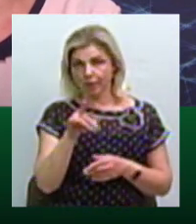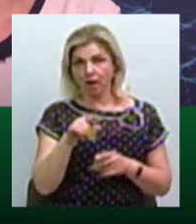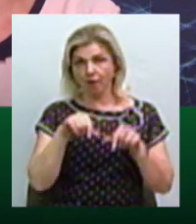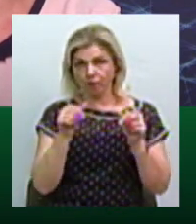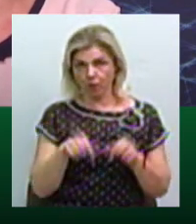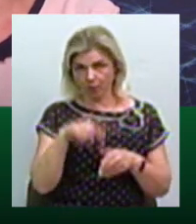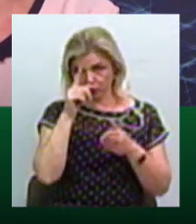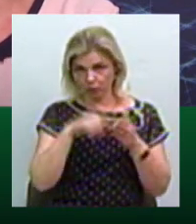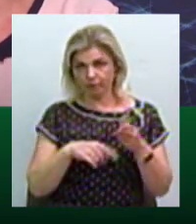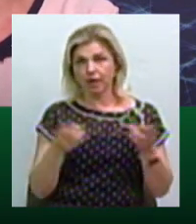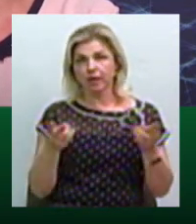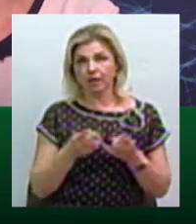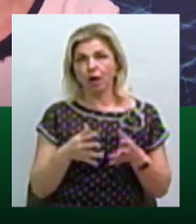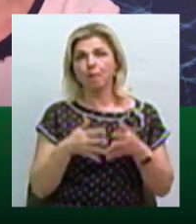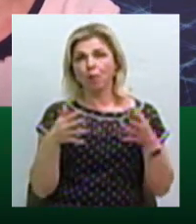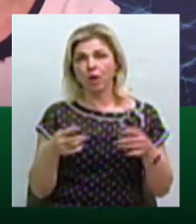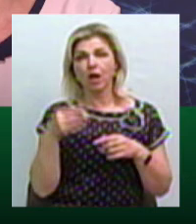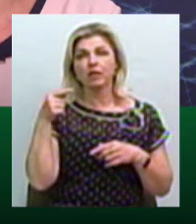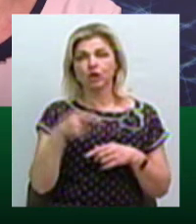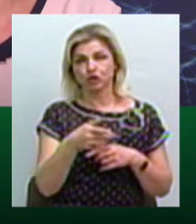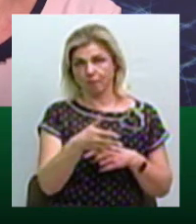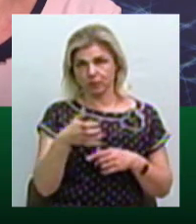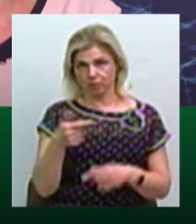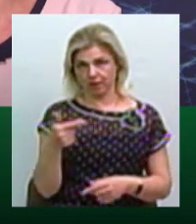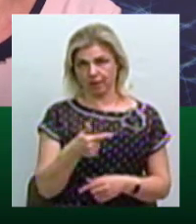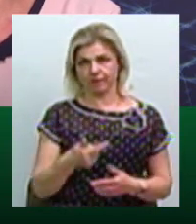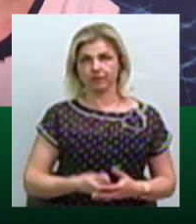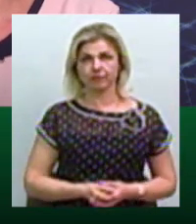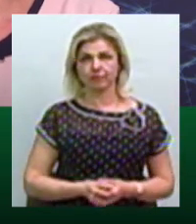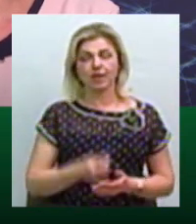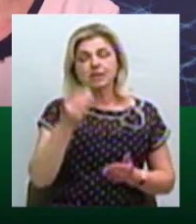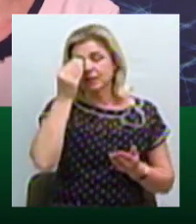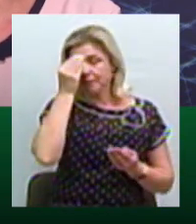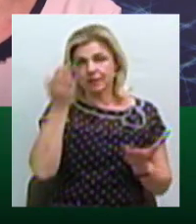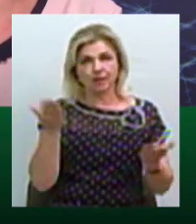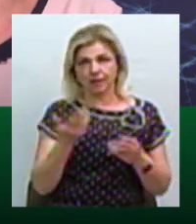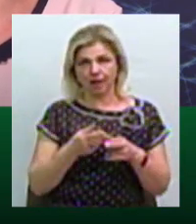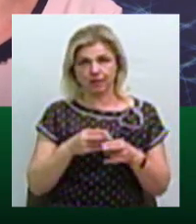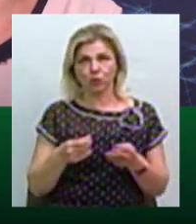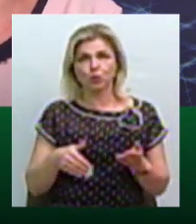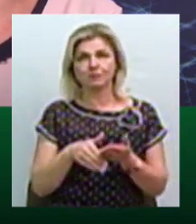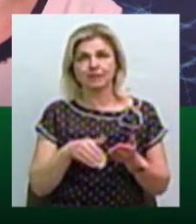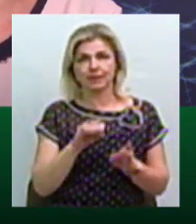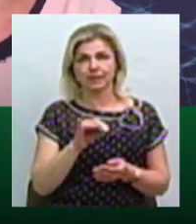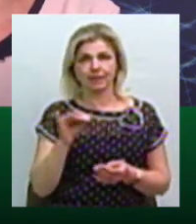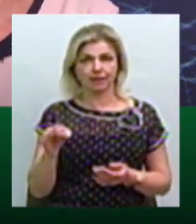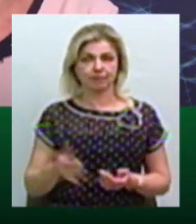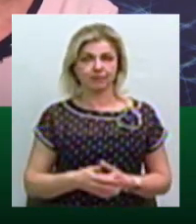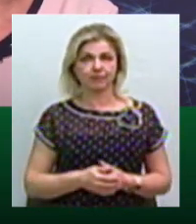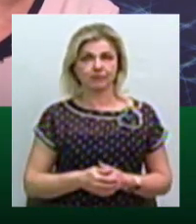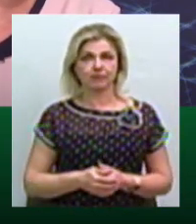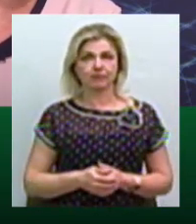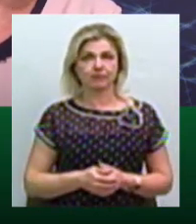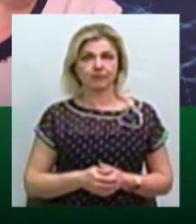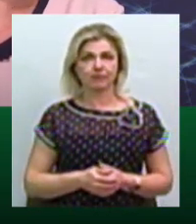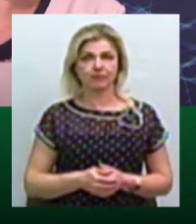доверенность, нужно более 1500 гривен. Смысл этой субсидии тогда? И, ну,